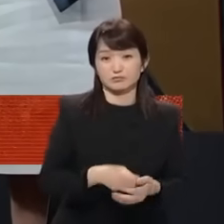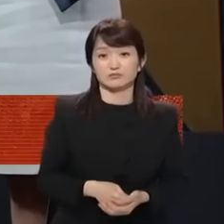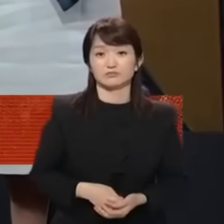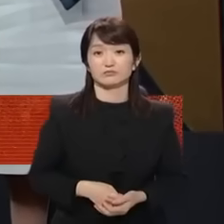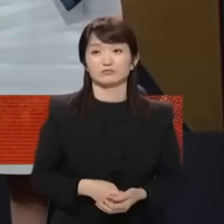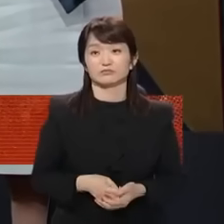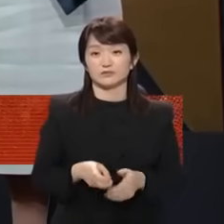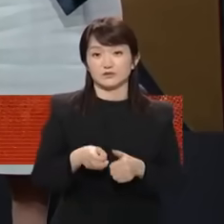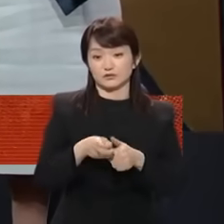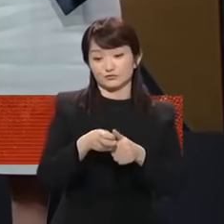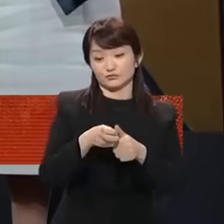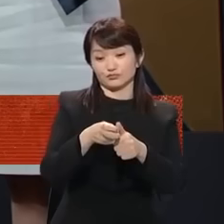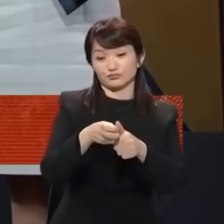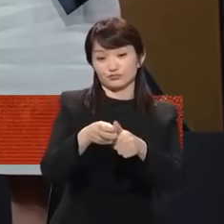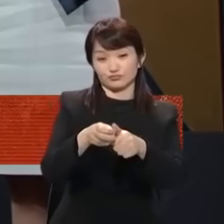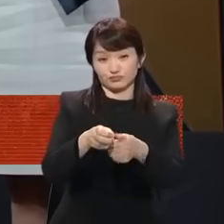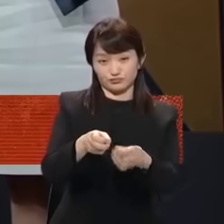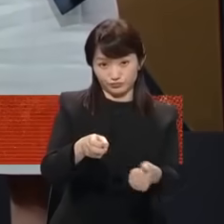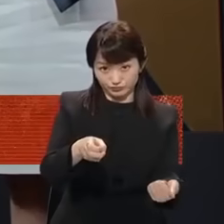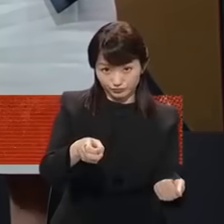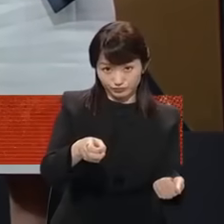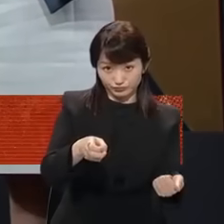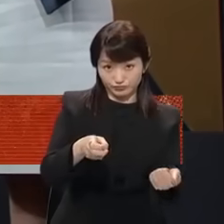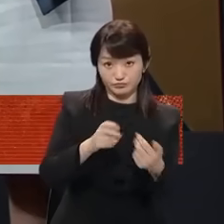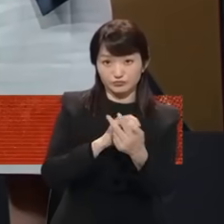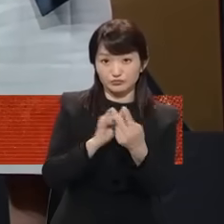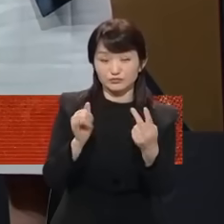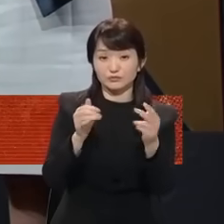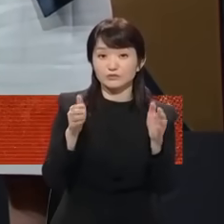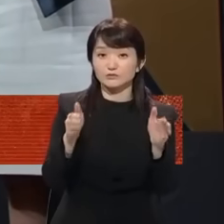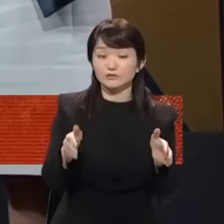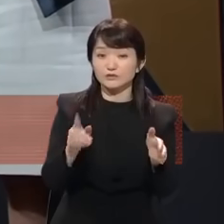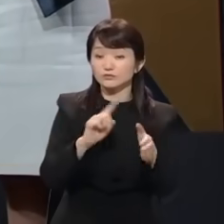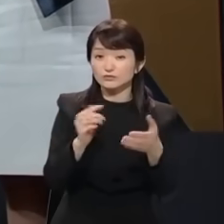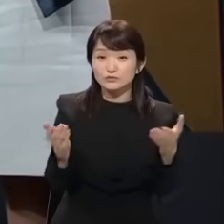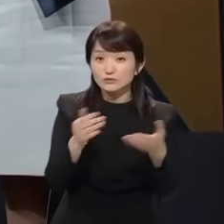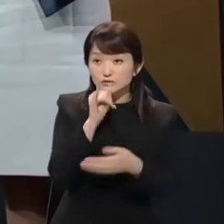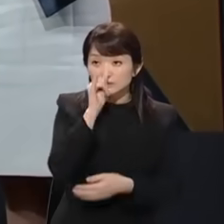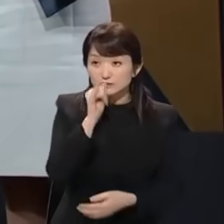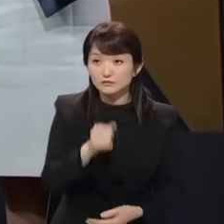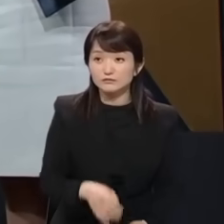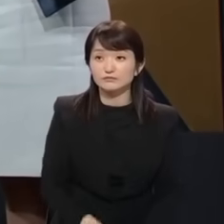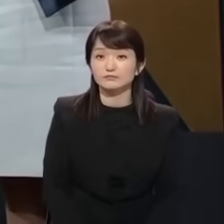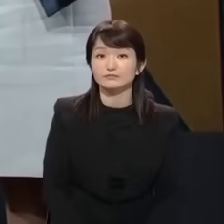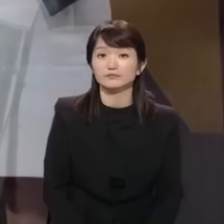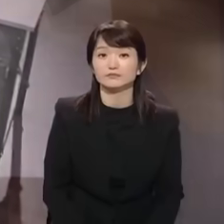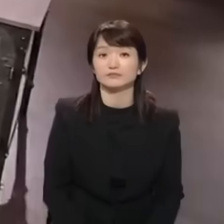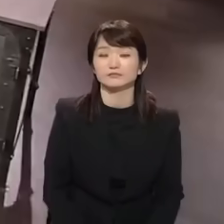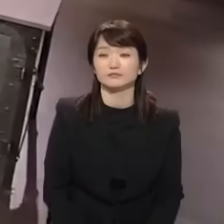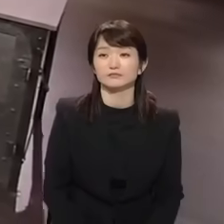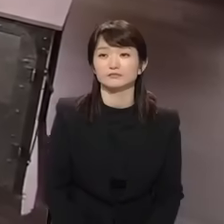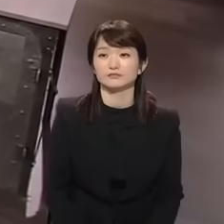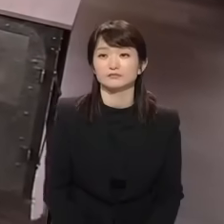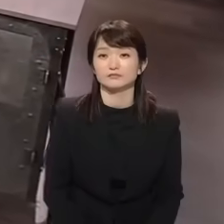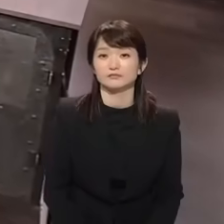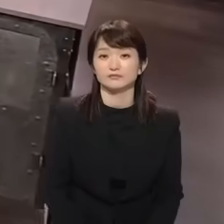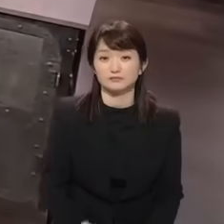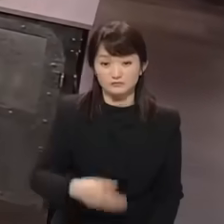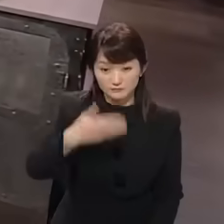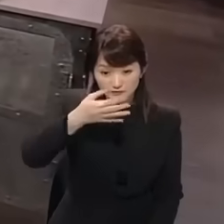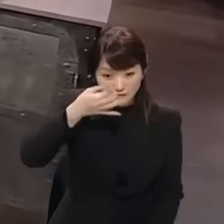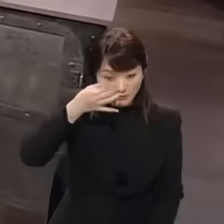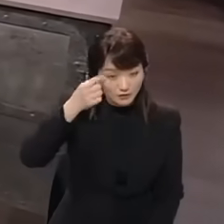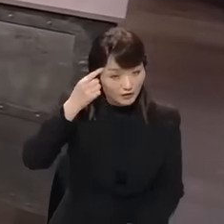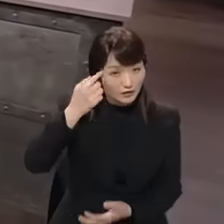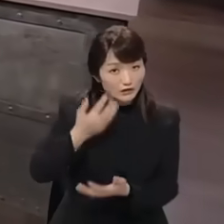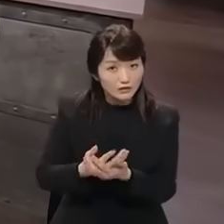남성은 도로에 내동댕이 쳐졌는데요. 대체 두 사람 사이에 무슨 일이 있었던 걸까요? 와, 이 영상이 너무